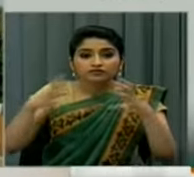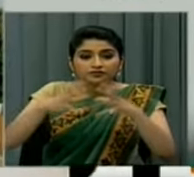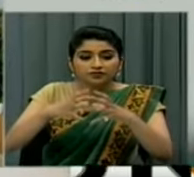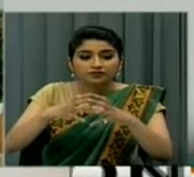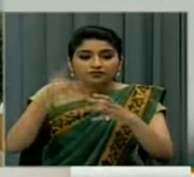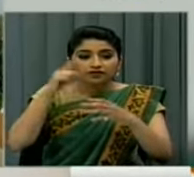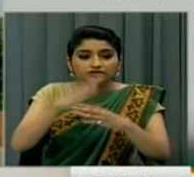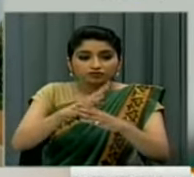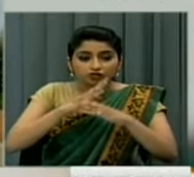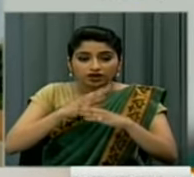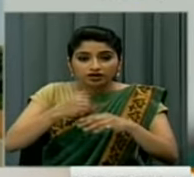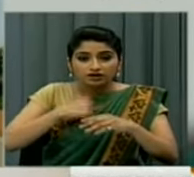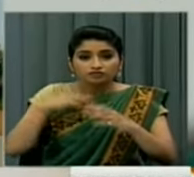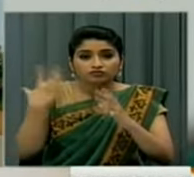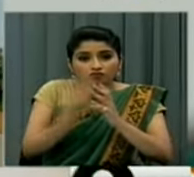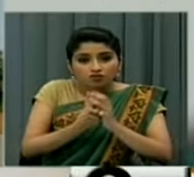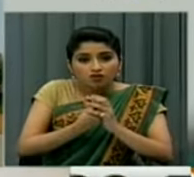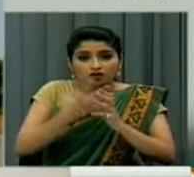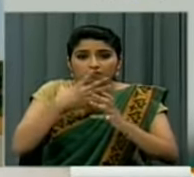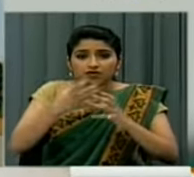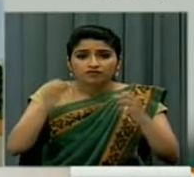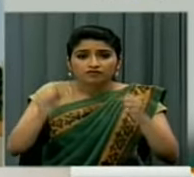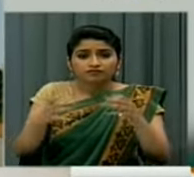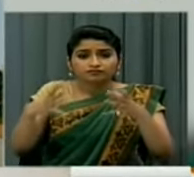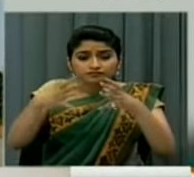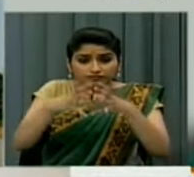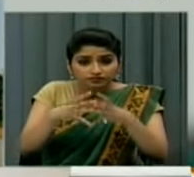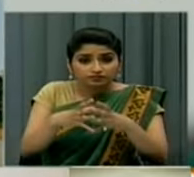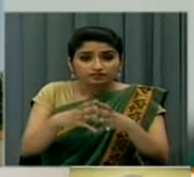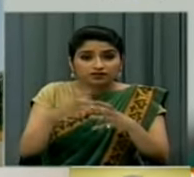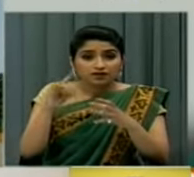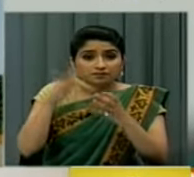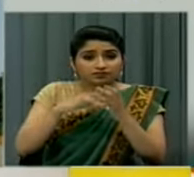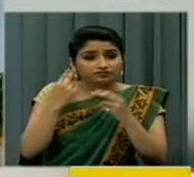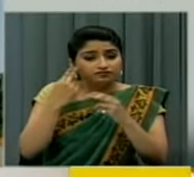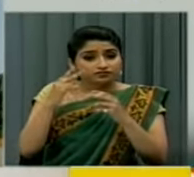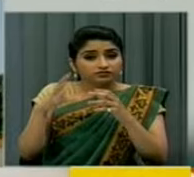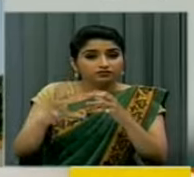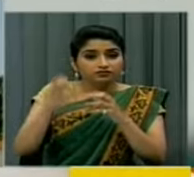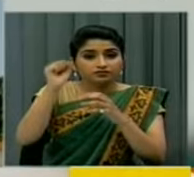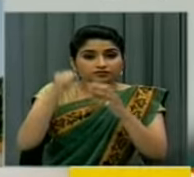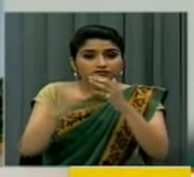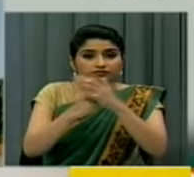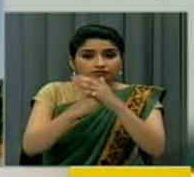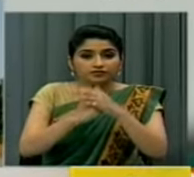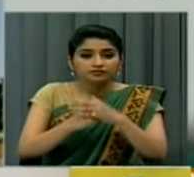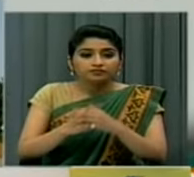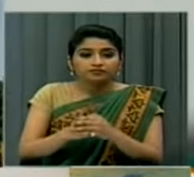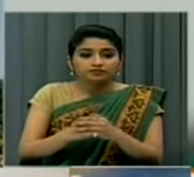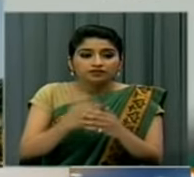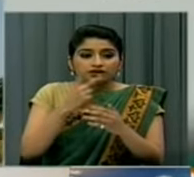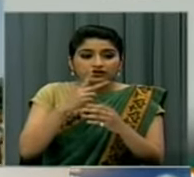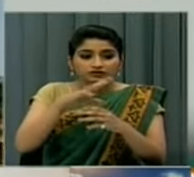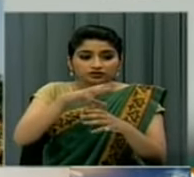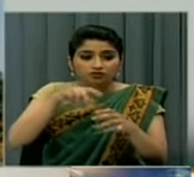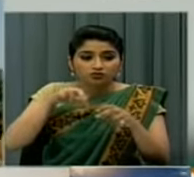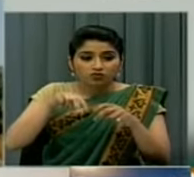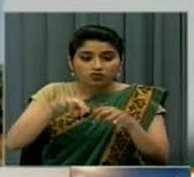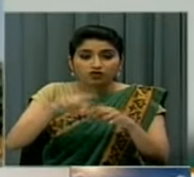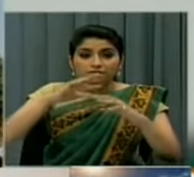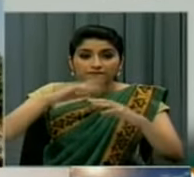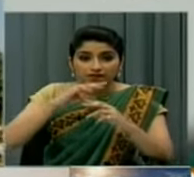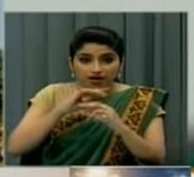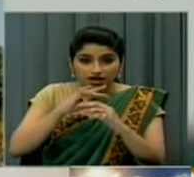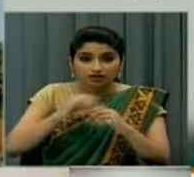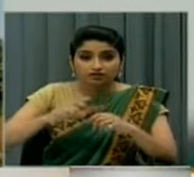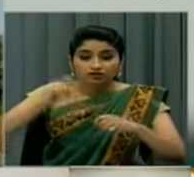प्लेन्स में आ गए हैं, वो इंट्रूजन हो गया था उस इलाके में भी, पूरी आईटीबीपी डिप्लॉयड, फौज नहीं है वहाँ पर, आईटीबीपी है।